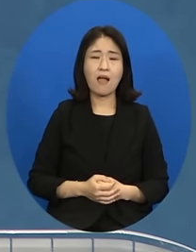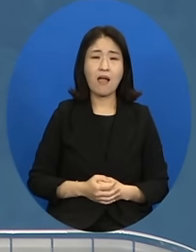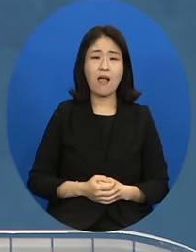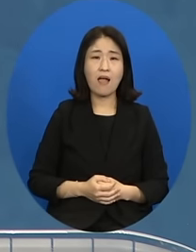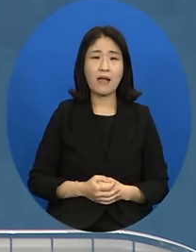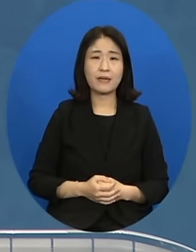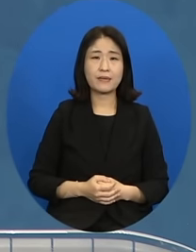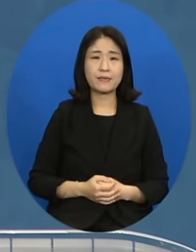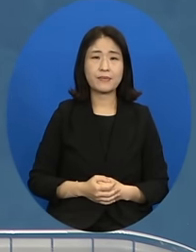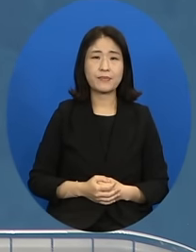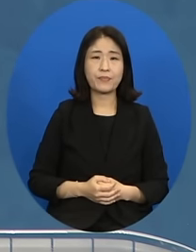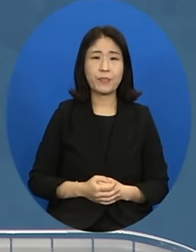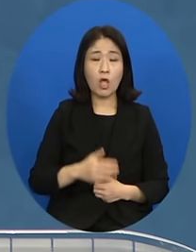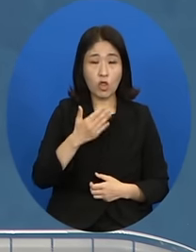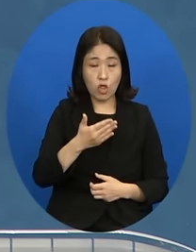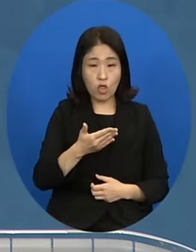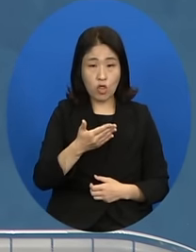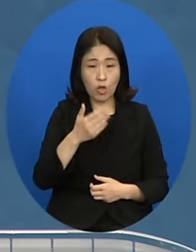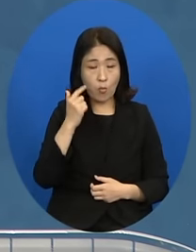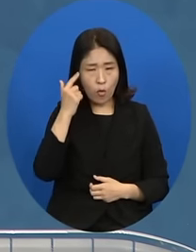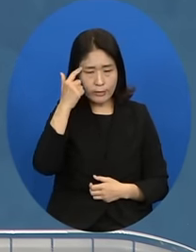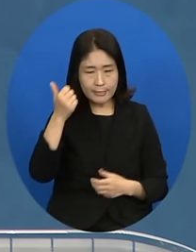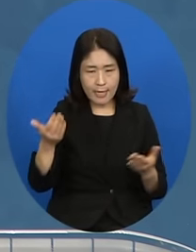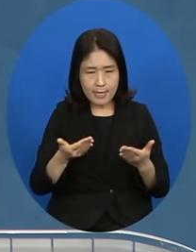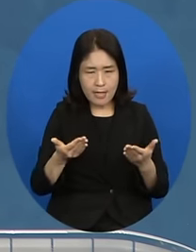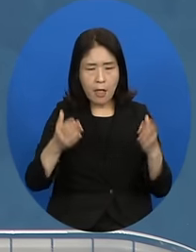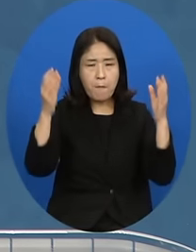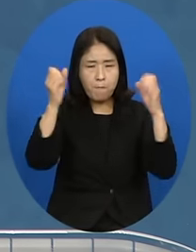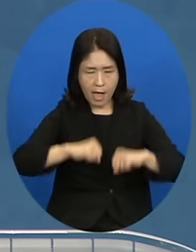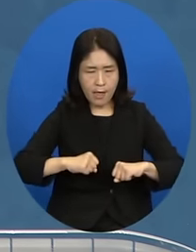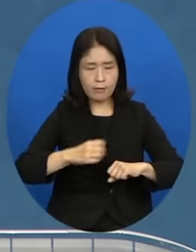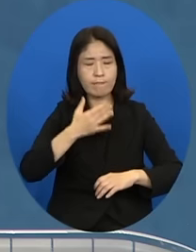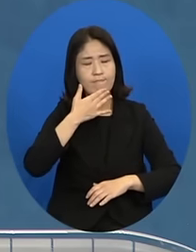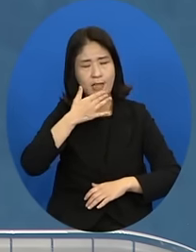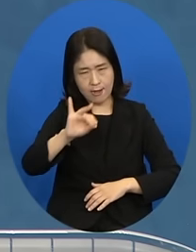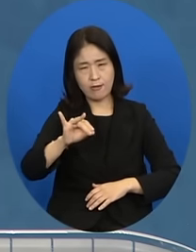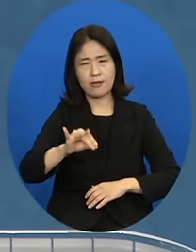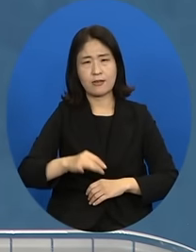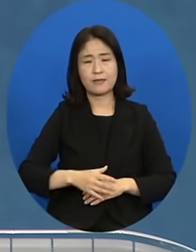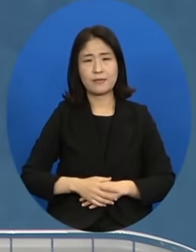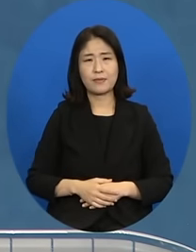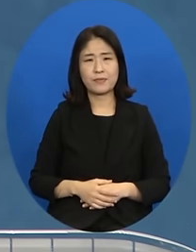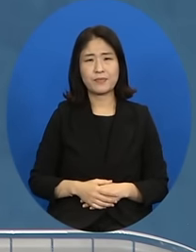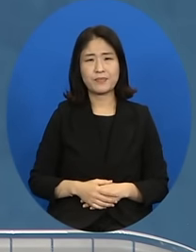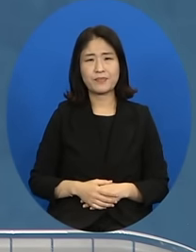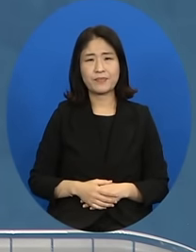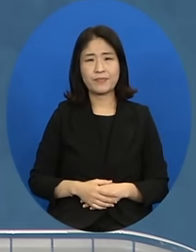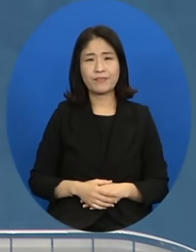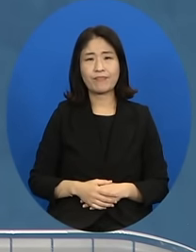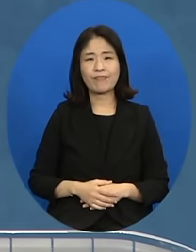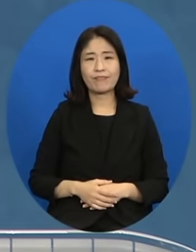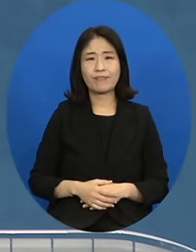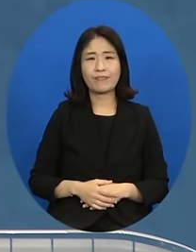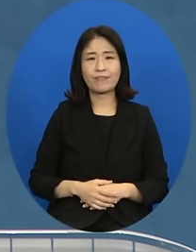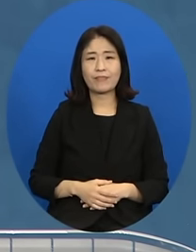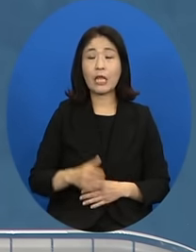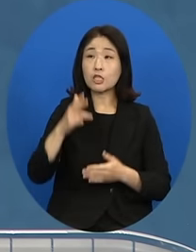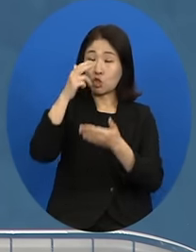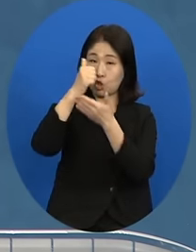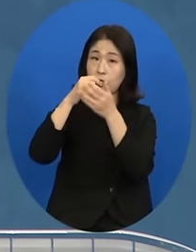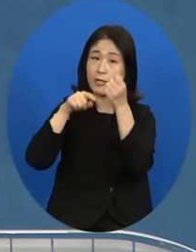그렇게 갈망하는 너의 목회는 망해야 되는 것이었다. 제가 아 이게 주의 뜻이